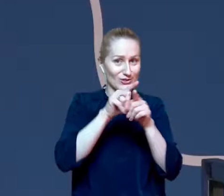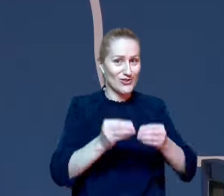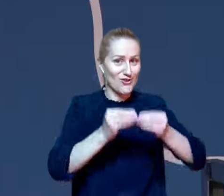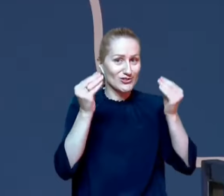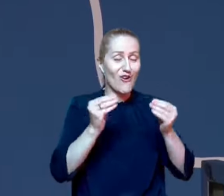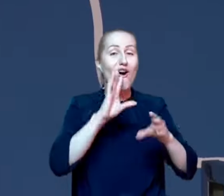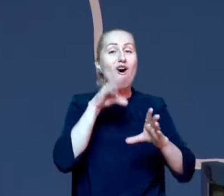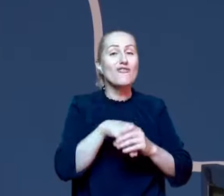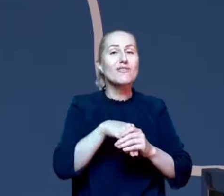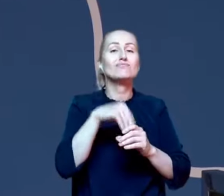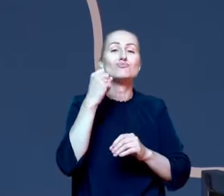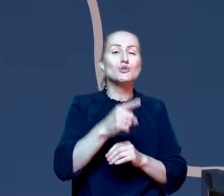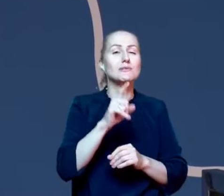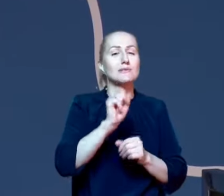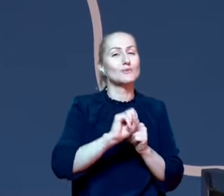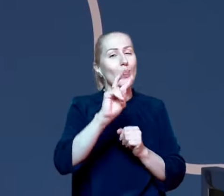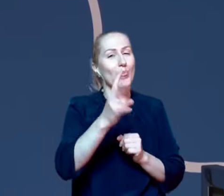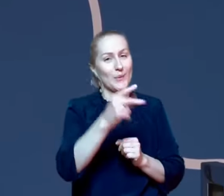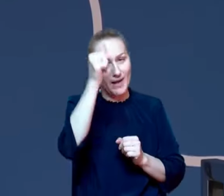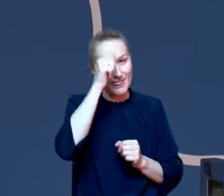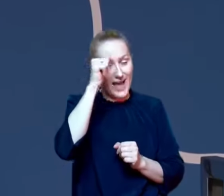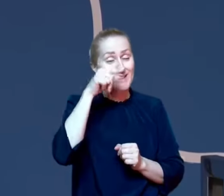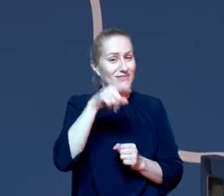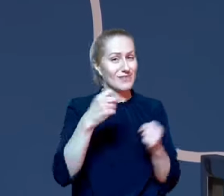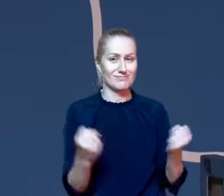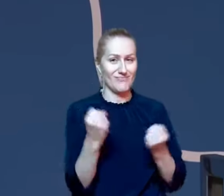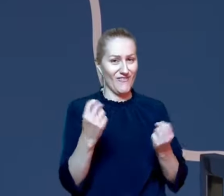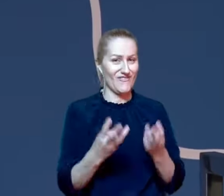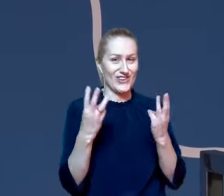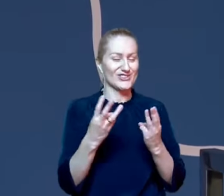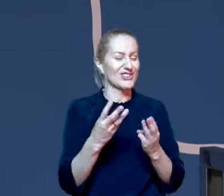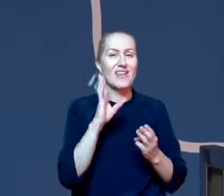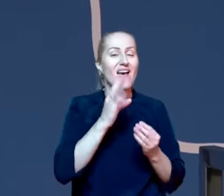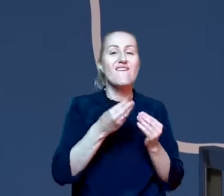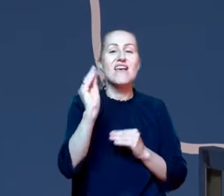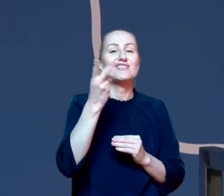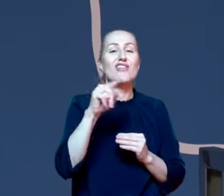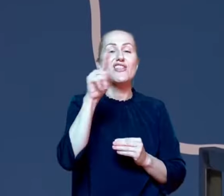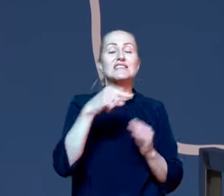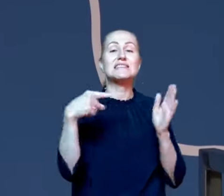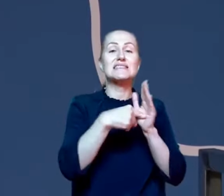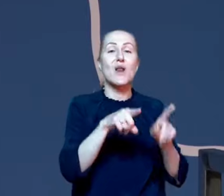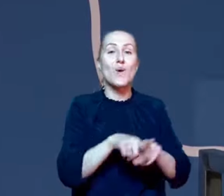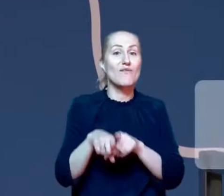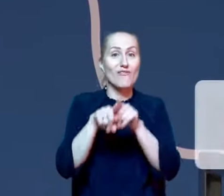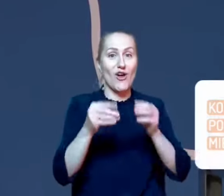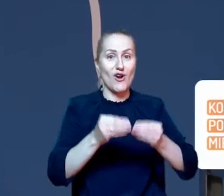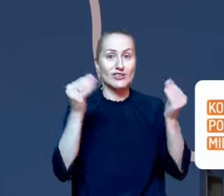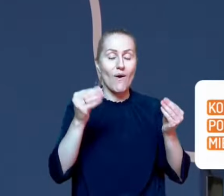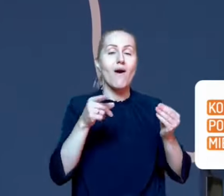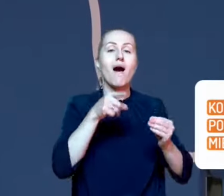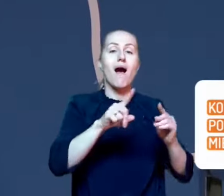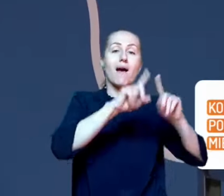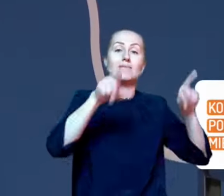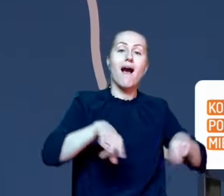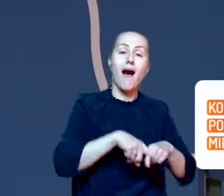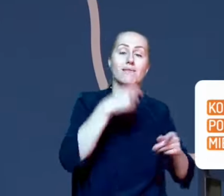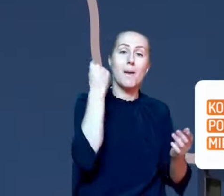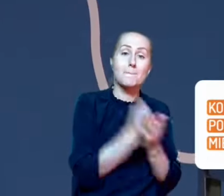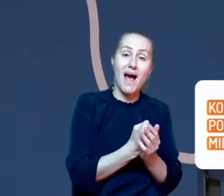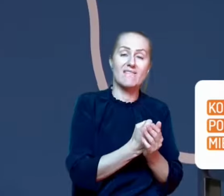taką drugą nazwę, która jest chyba bardziej istotna niż sama definicja celu zrównoważonego rozwoju, a więc Karta Praw dla Ludzi i dla